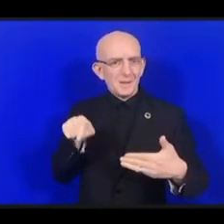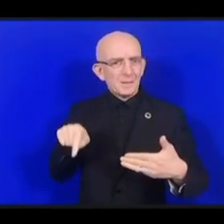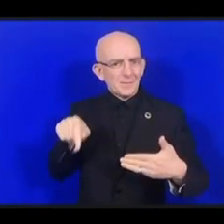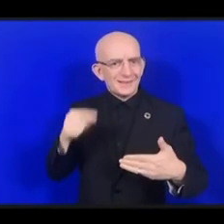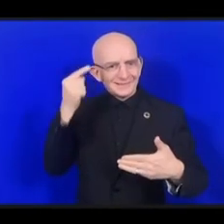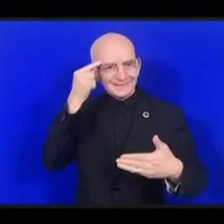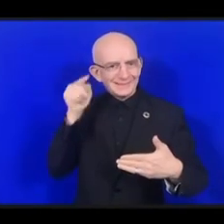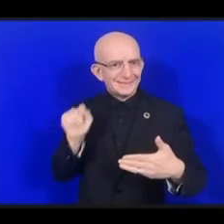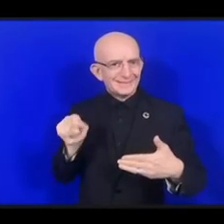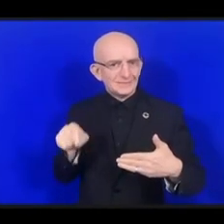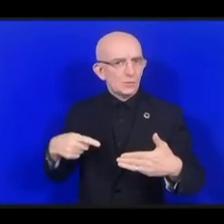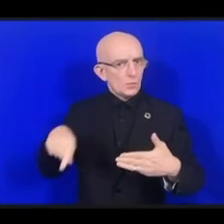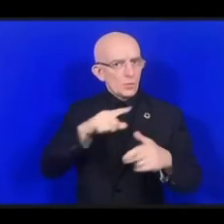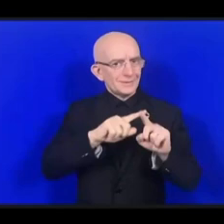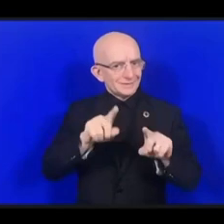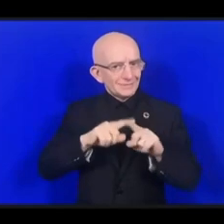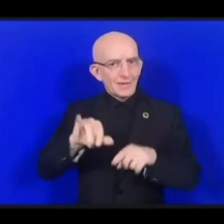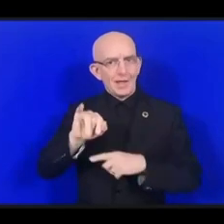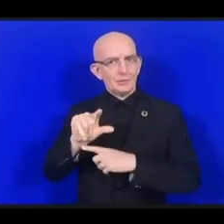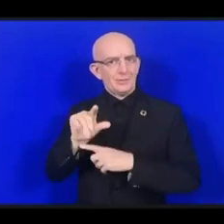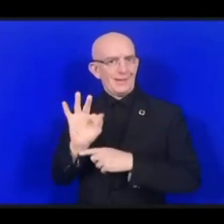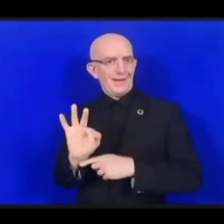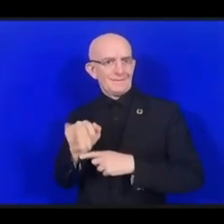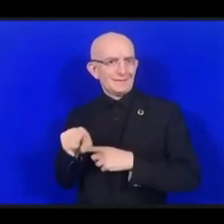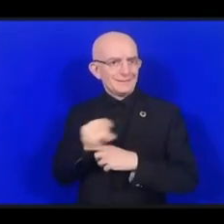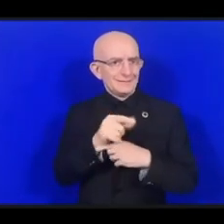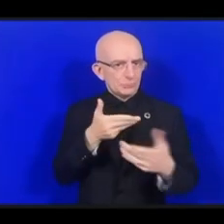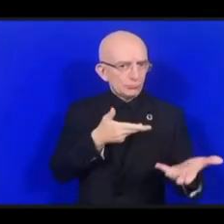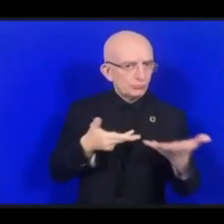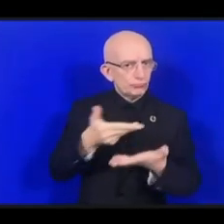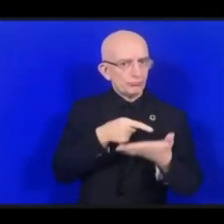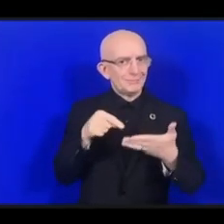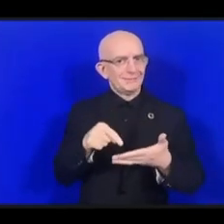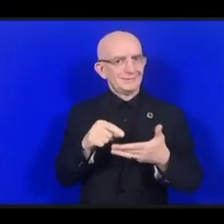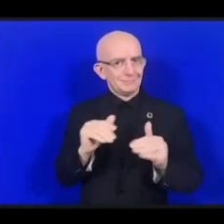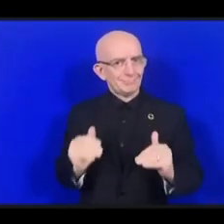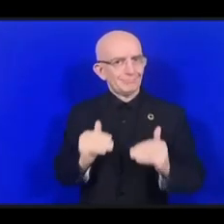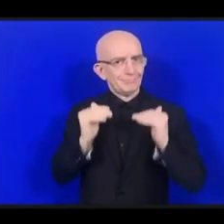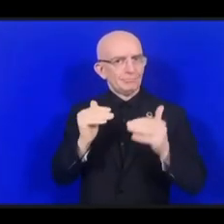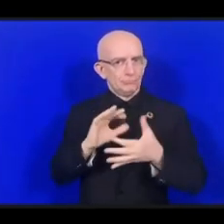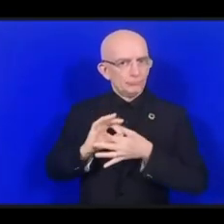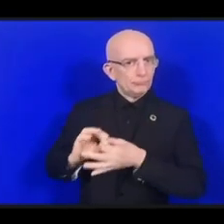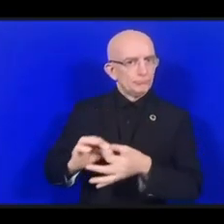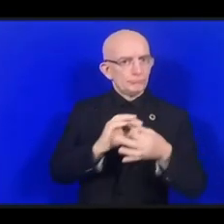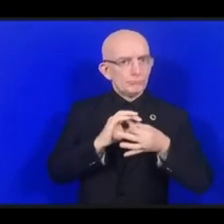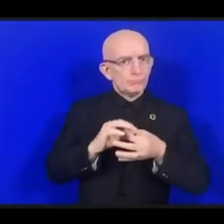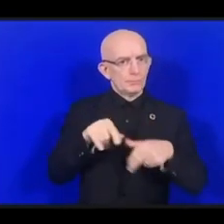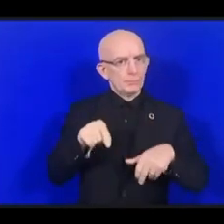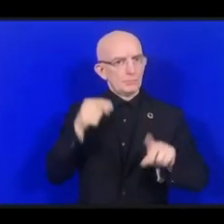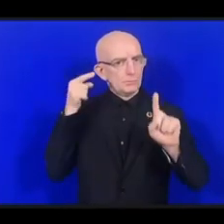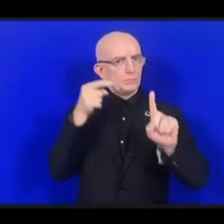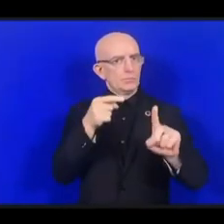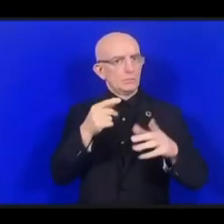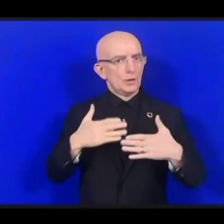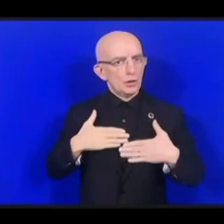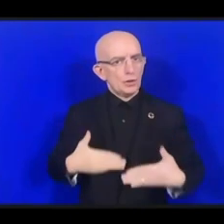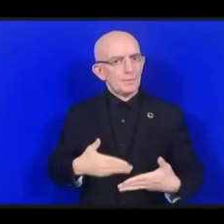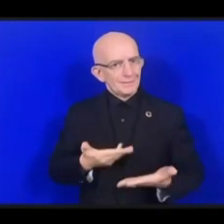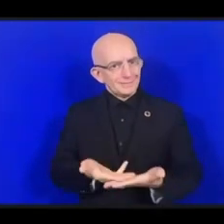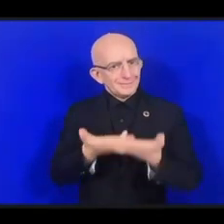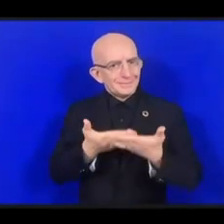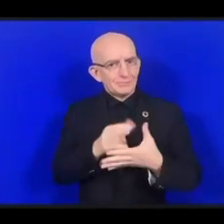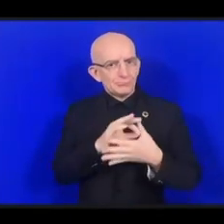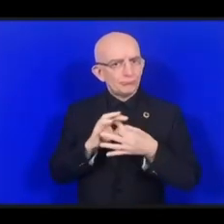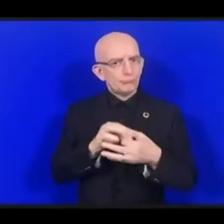de l'humanité nous devons continuellement nous efforcer à être incl dans ce type